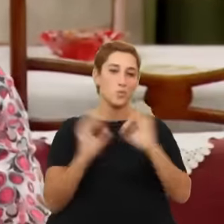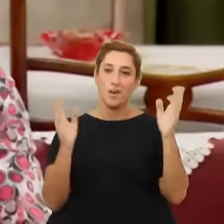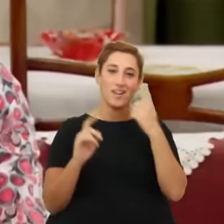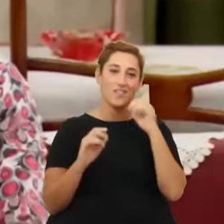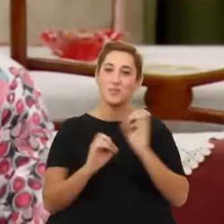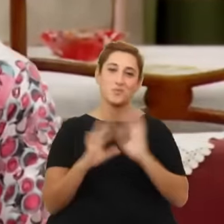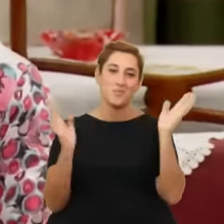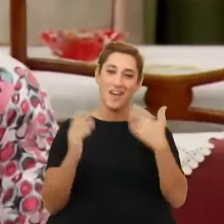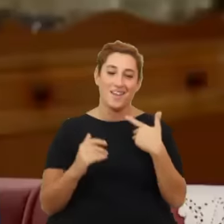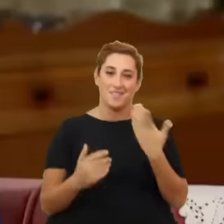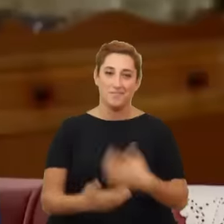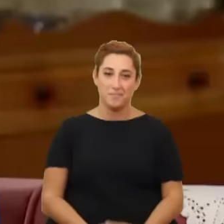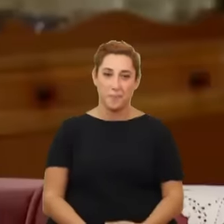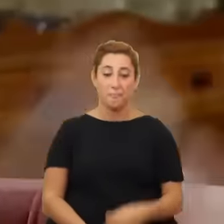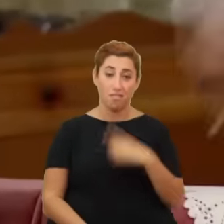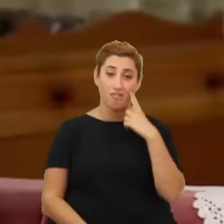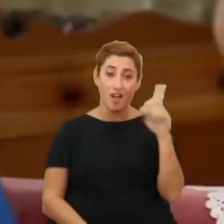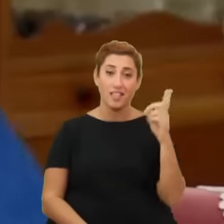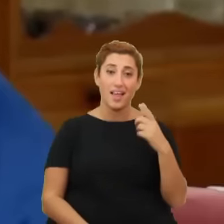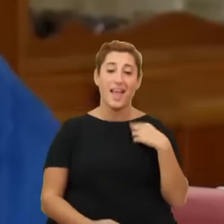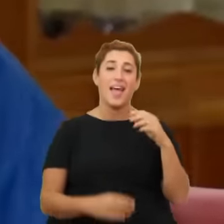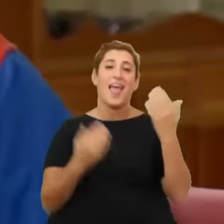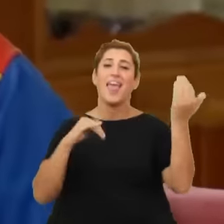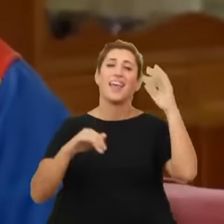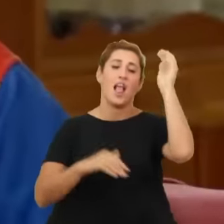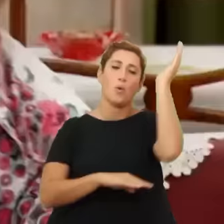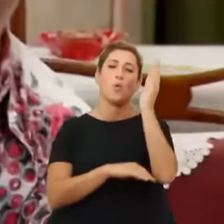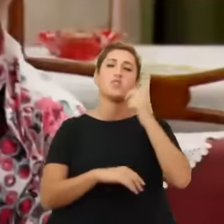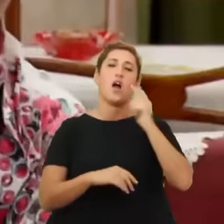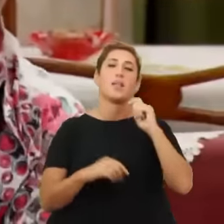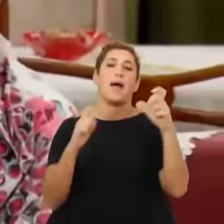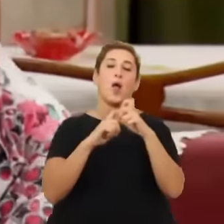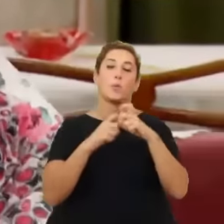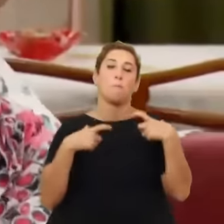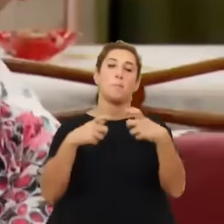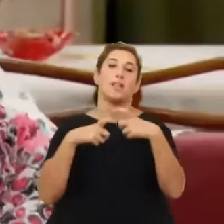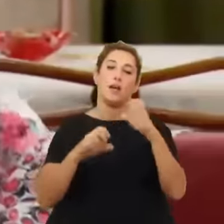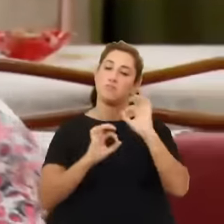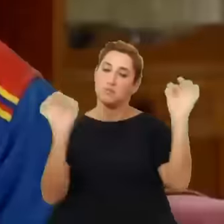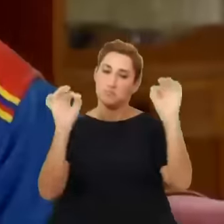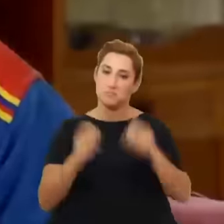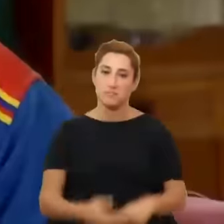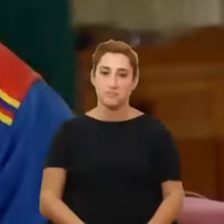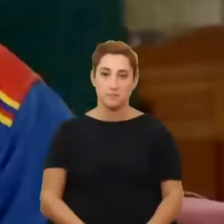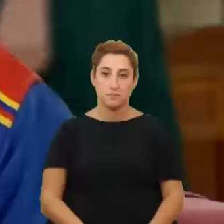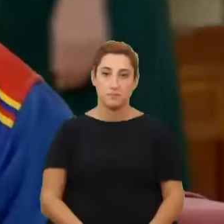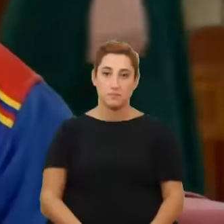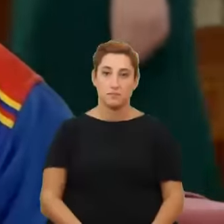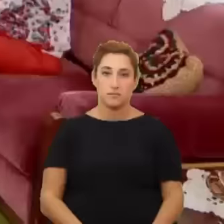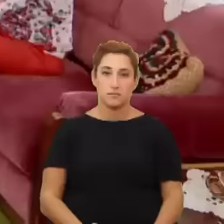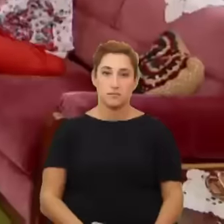Efsaneydim oğlum, efsaneydim ya. Vallahi heykeli dikilecek adamım bak. Ergun Plak. Tak.